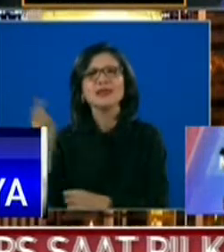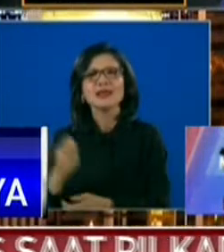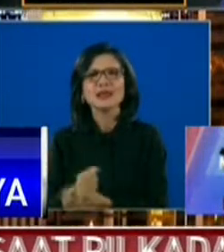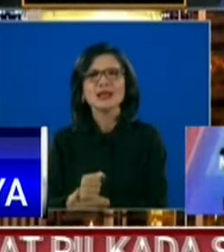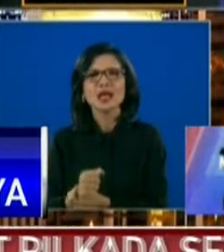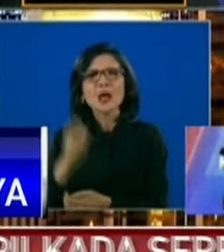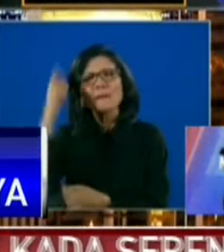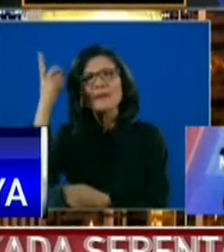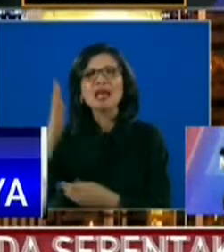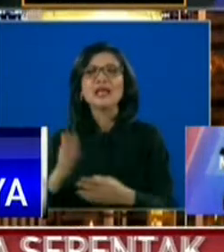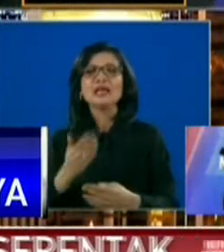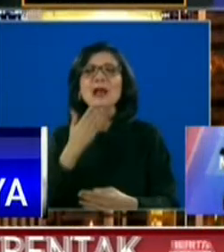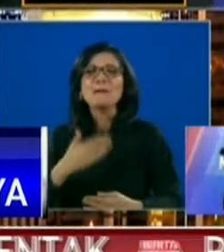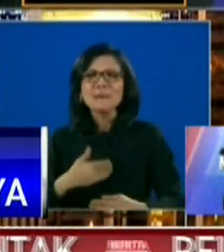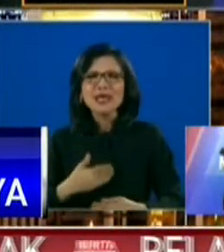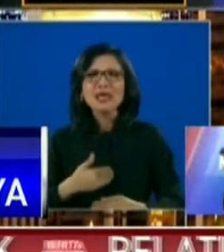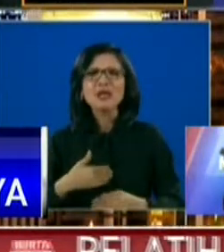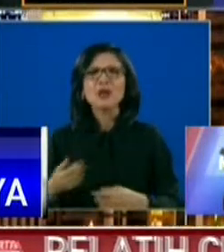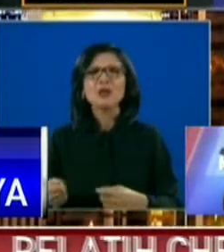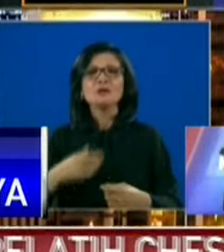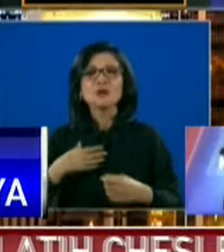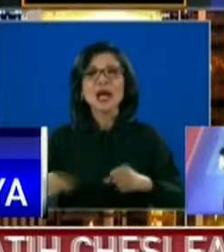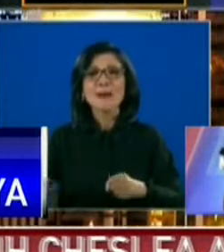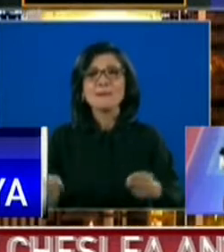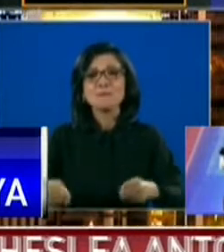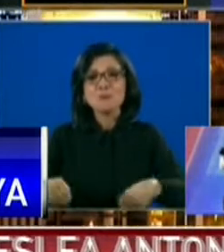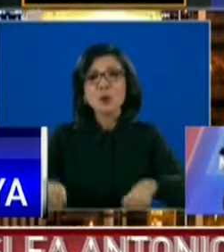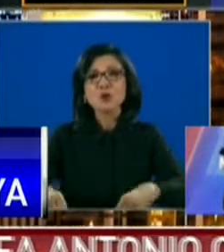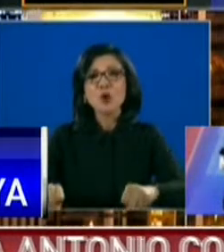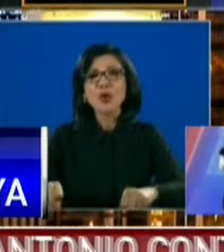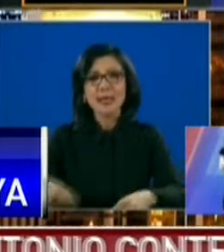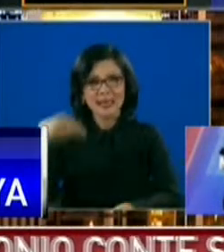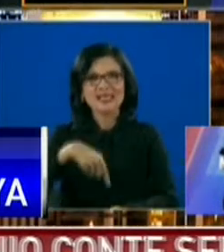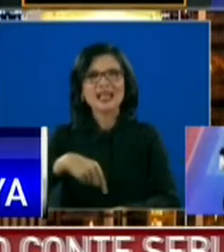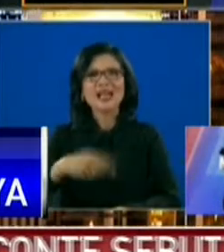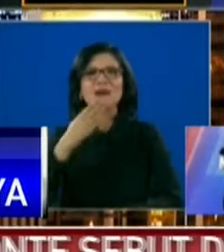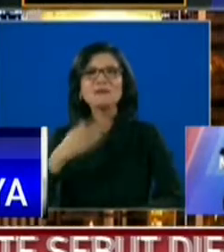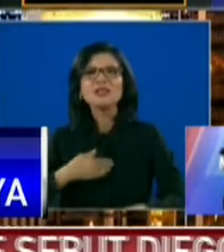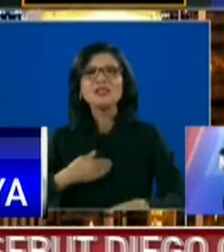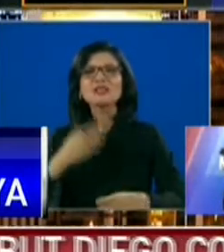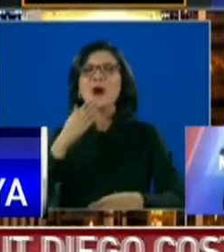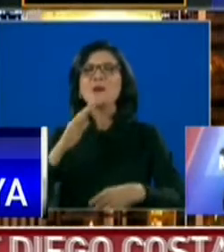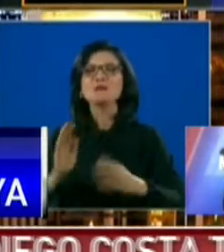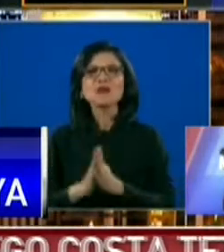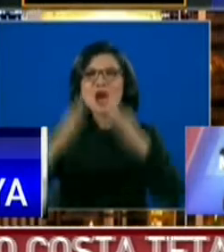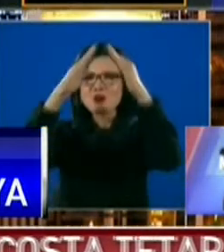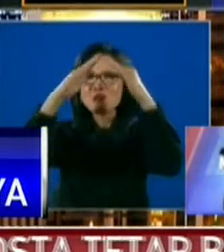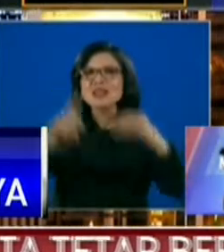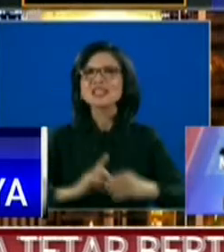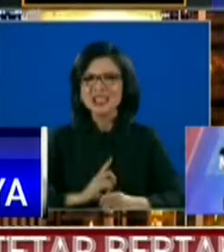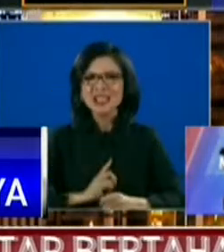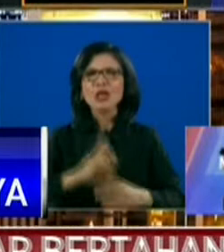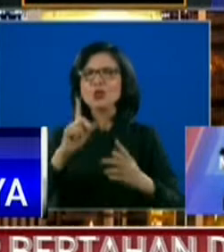mimpi mereka hanya memiliki kendaraan bermotor. Sekarang bisa naik kelas. Mereka bisa memiliki rumah sendiri. Itu yang mereka selama ini